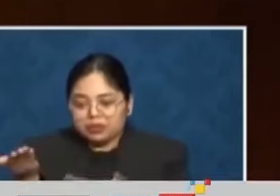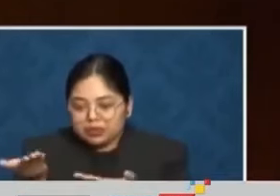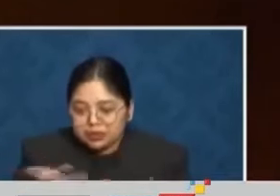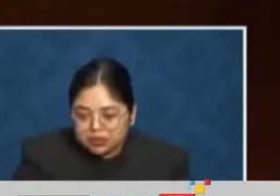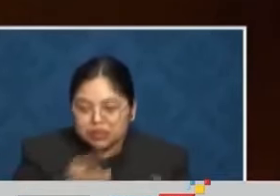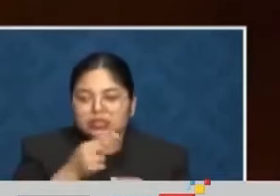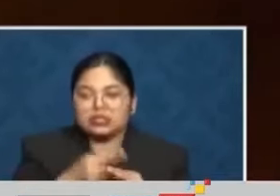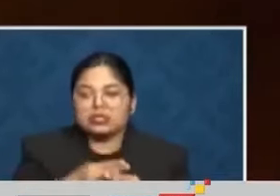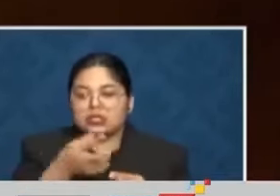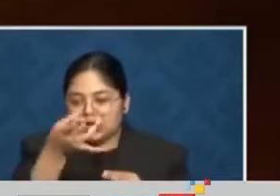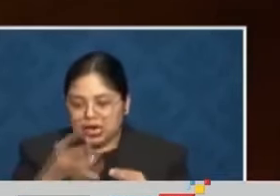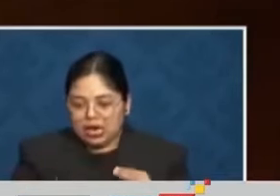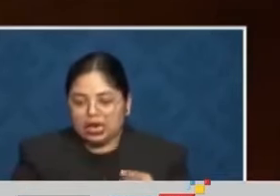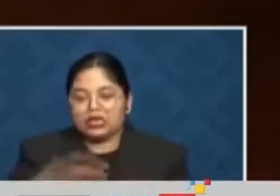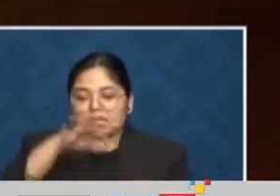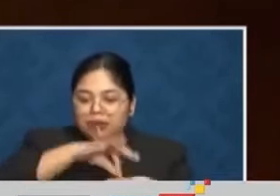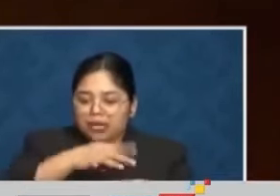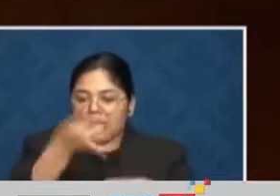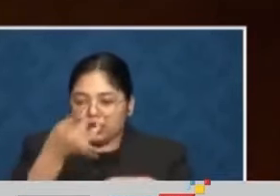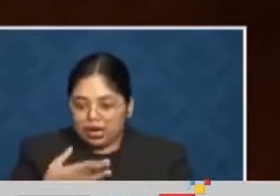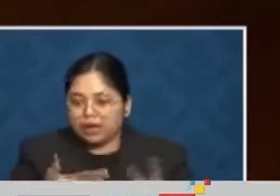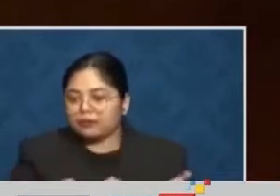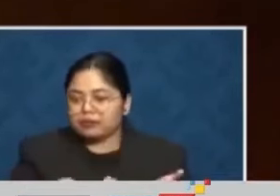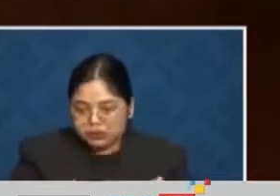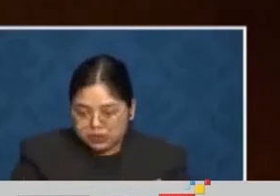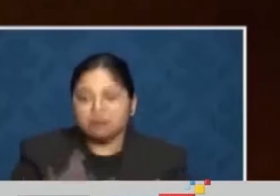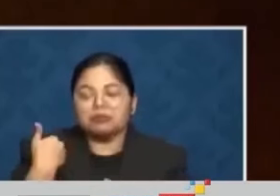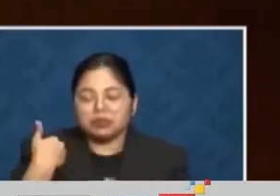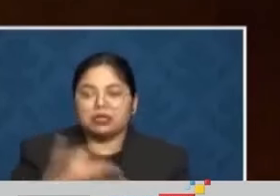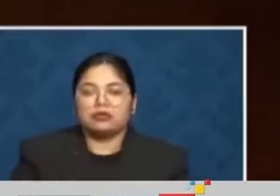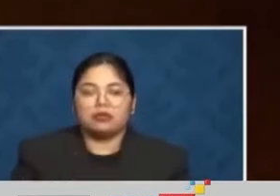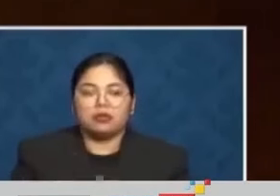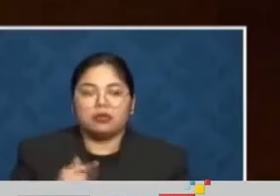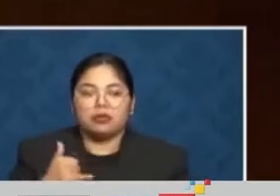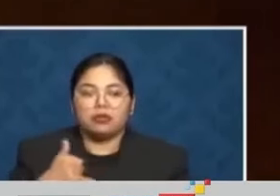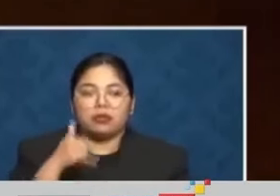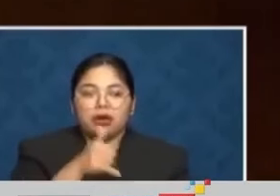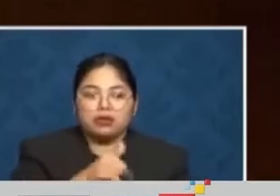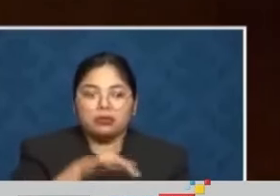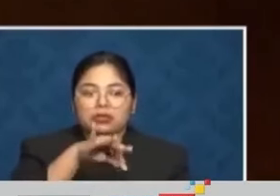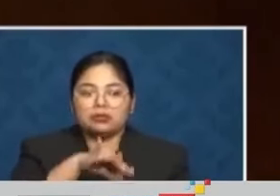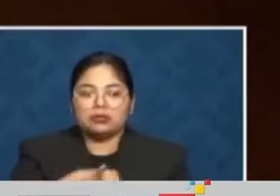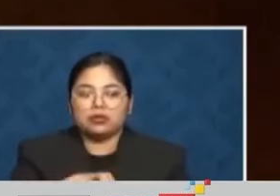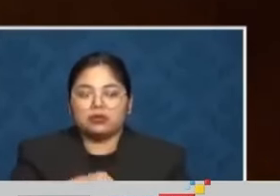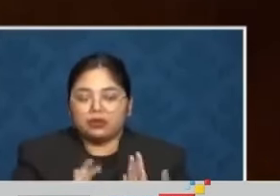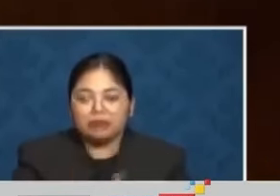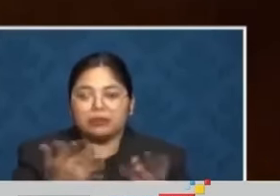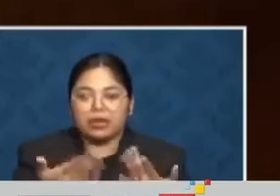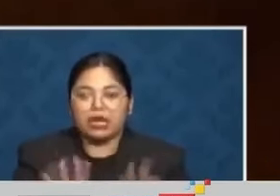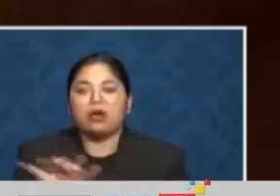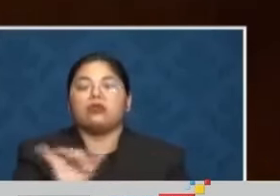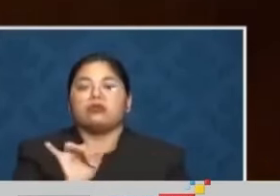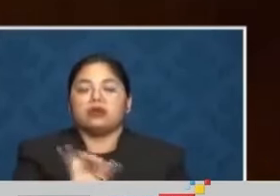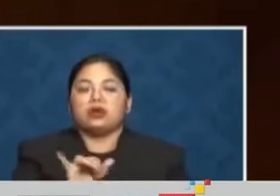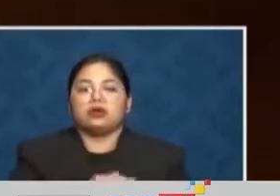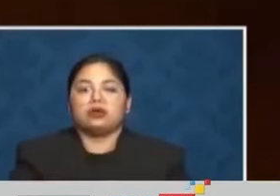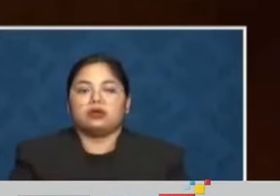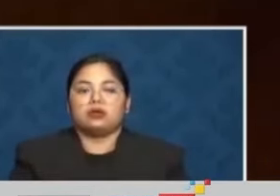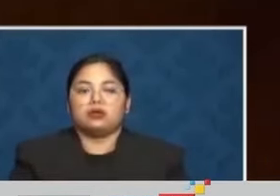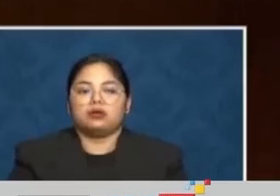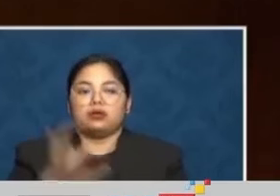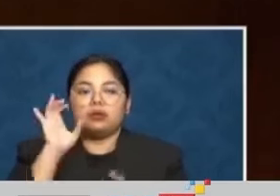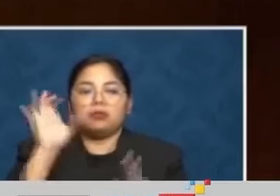ไรบ้างตำแหน่งใดบ้างนะครับแต่เมื่อผมไปถึงสถานที่จริงก็ไม่ได้รับการปฏิบัติแบบที่ประสานงานไว้ครับเพราะฉะนั้นภาพอาจจะดู